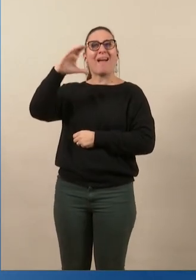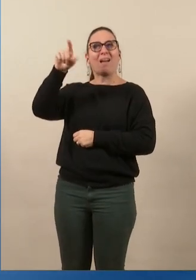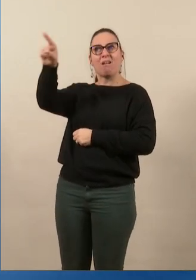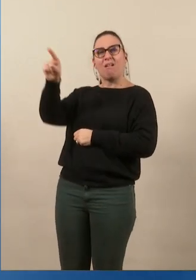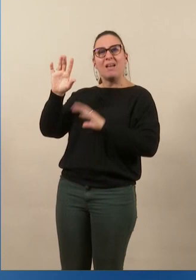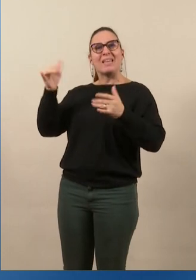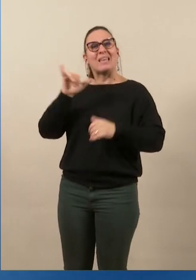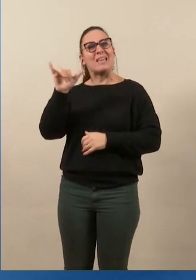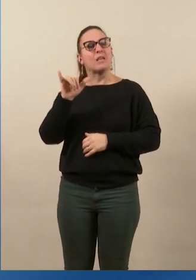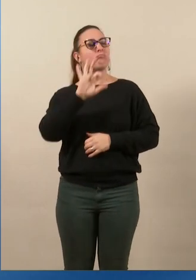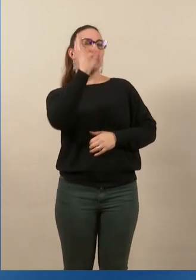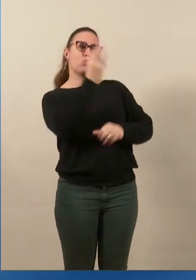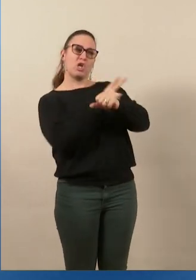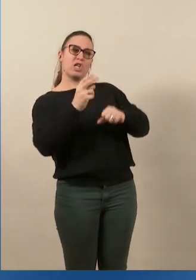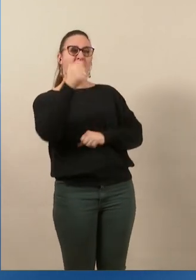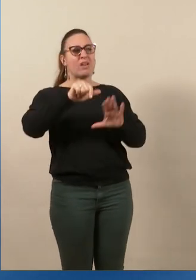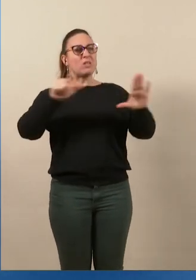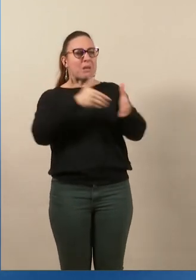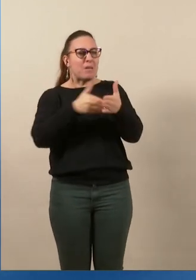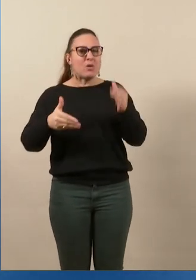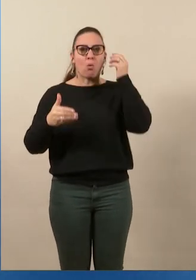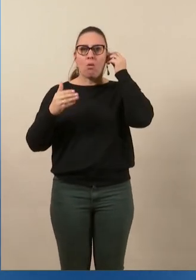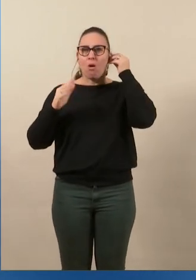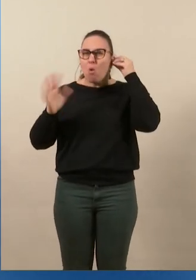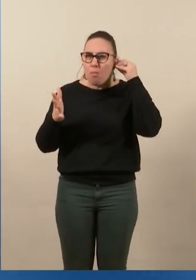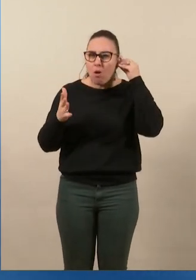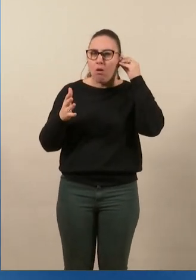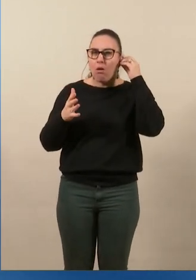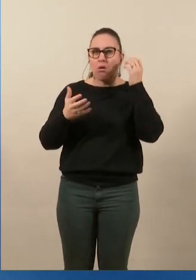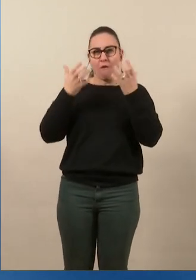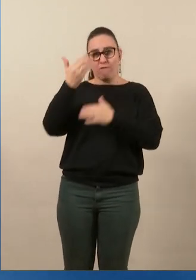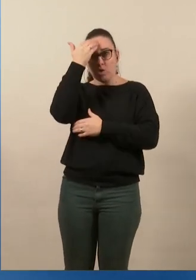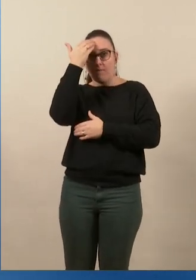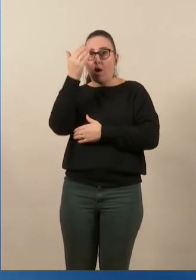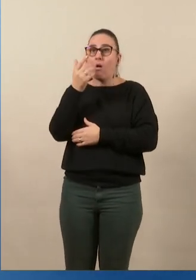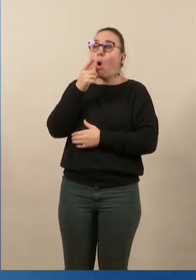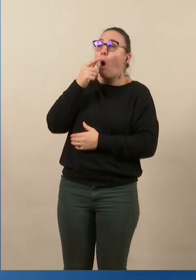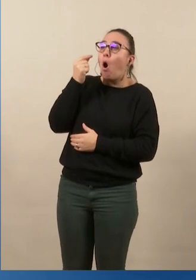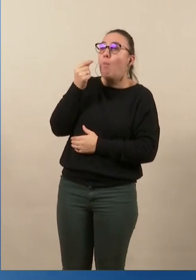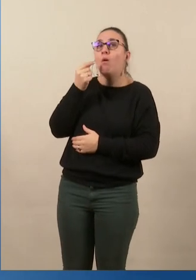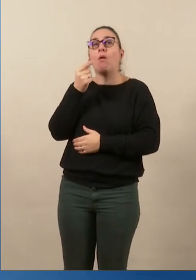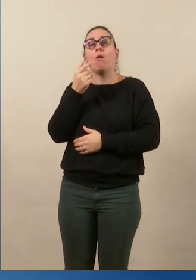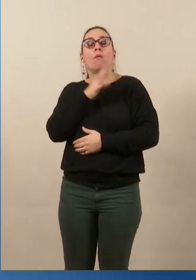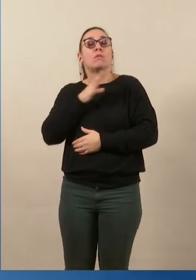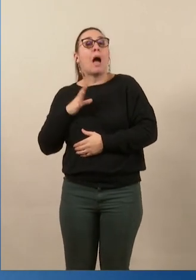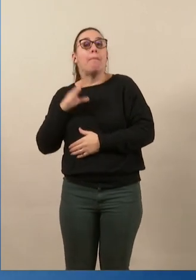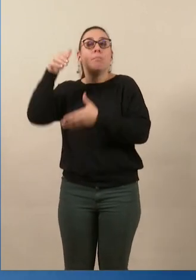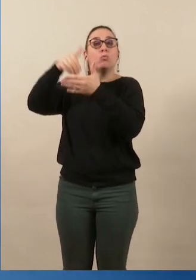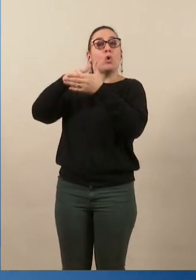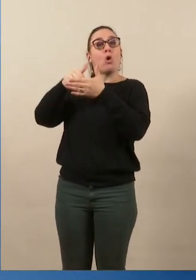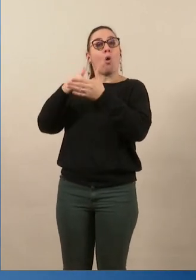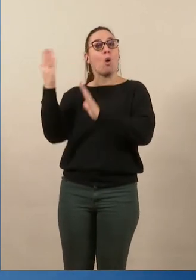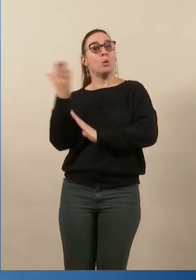dit j'évalue le risque à 1.7 j'aimerais savoir s'il y a une dame ou un homme de l'art qui a écrit un